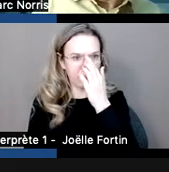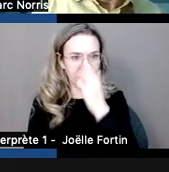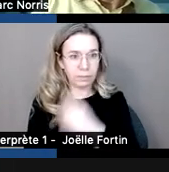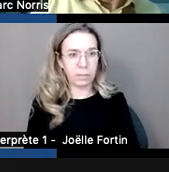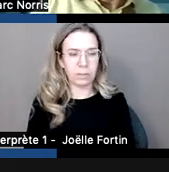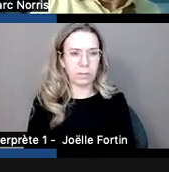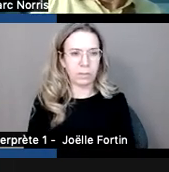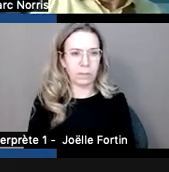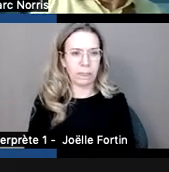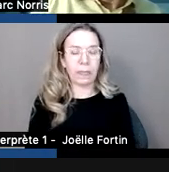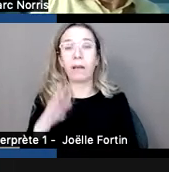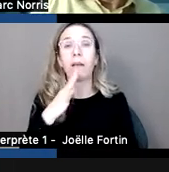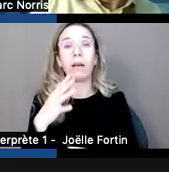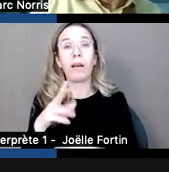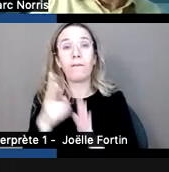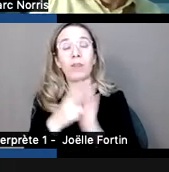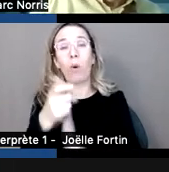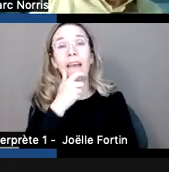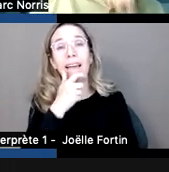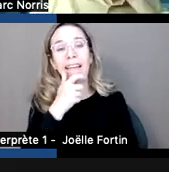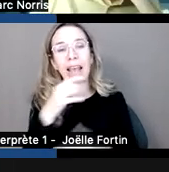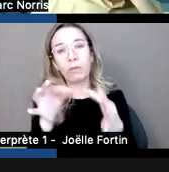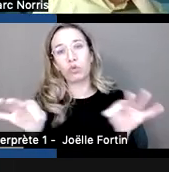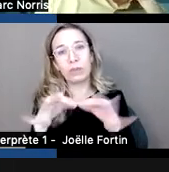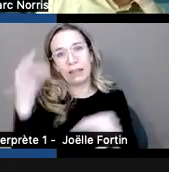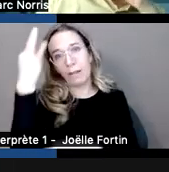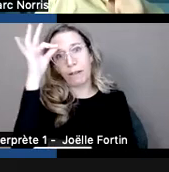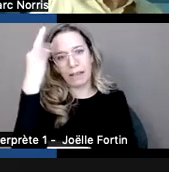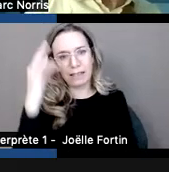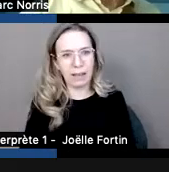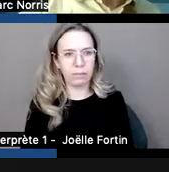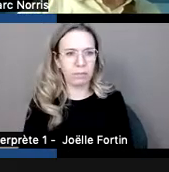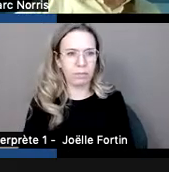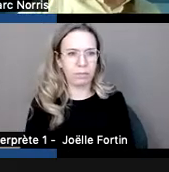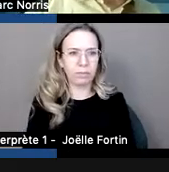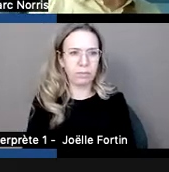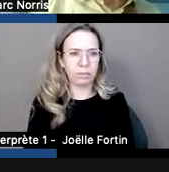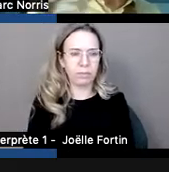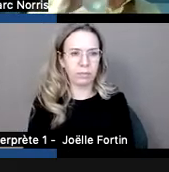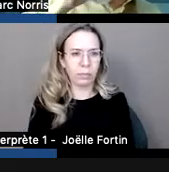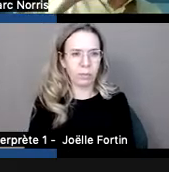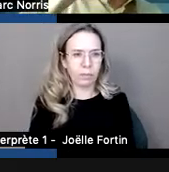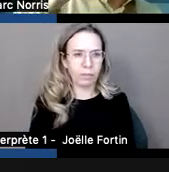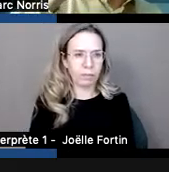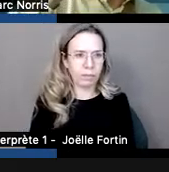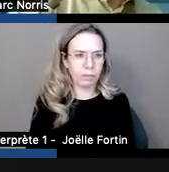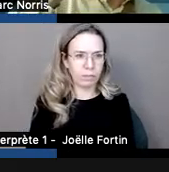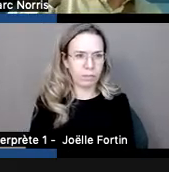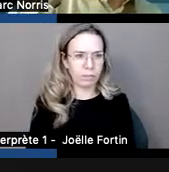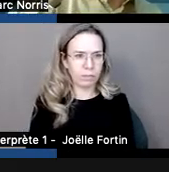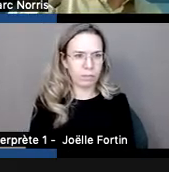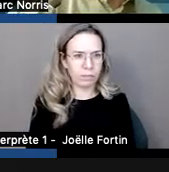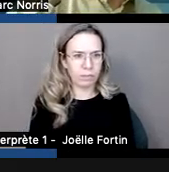Choice is important for any person. It doesn't matter whether they have Alzheimer's disease or